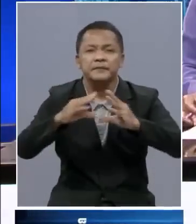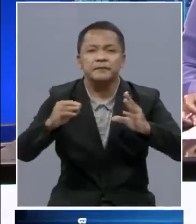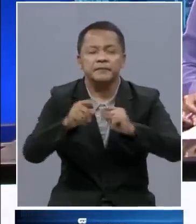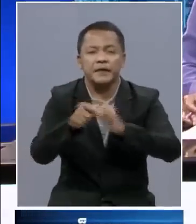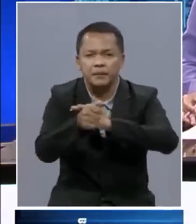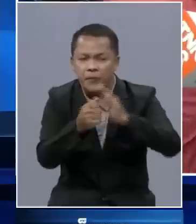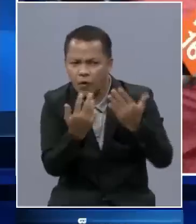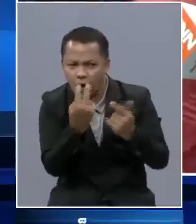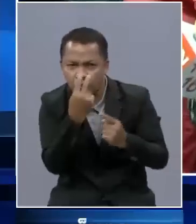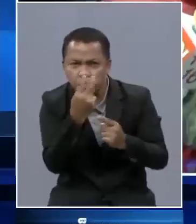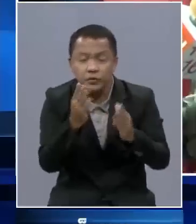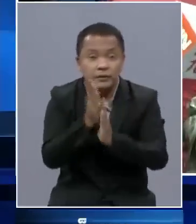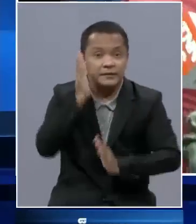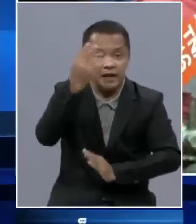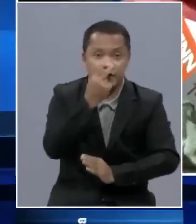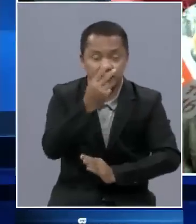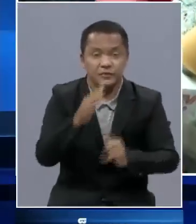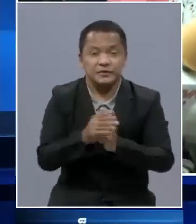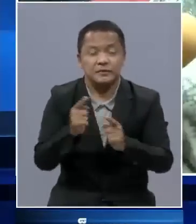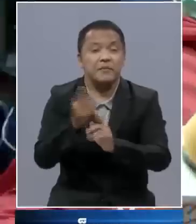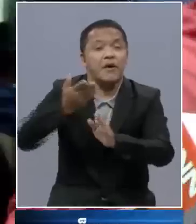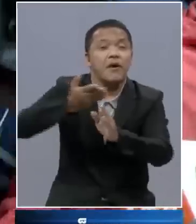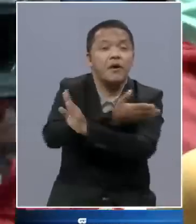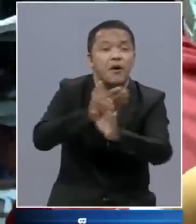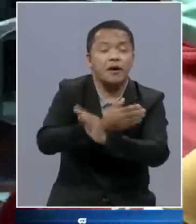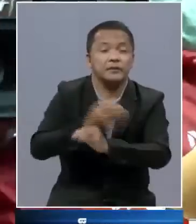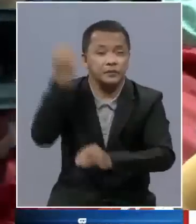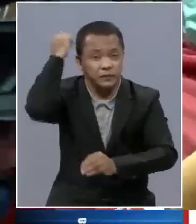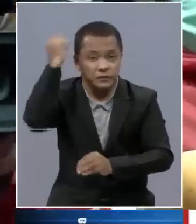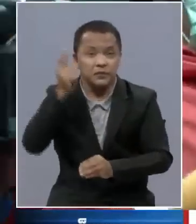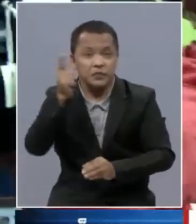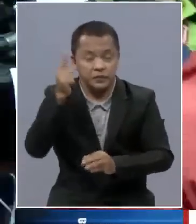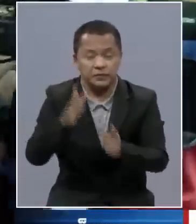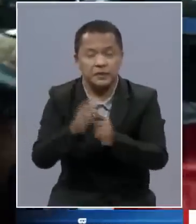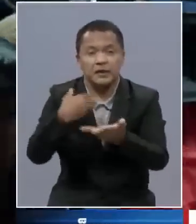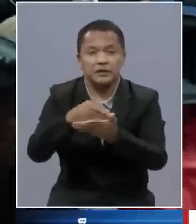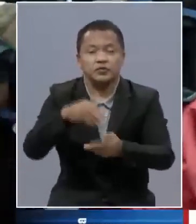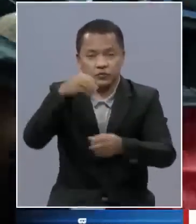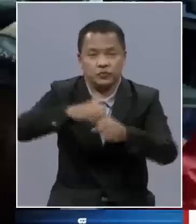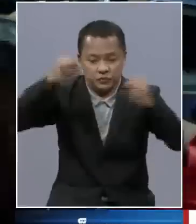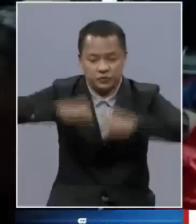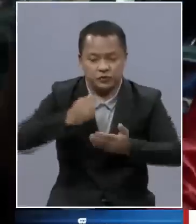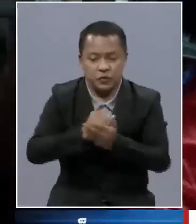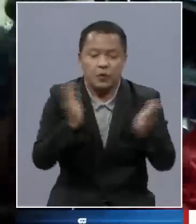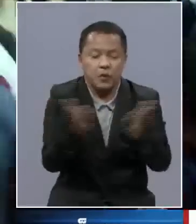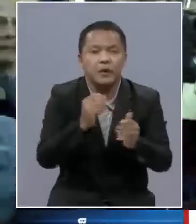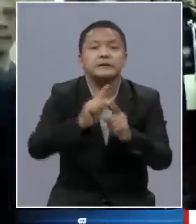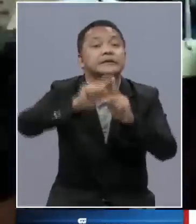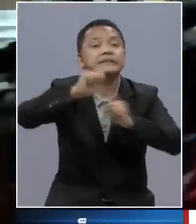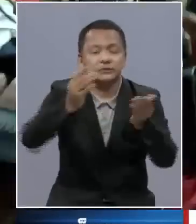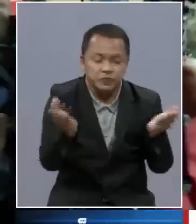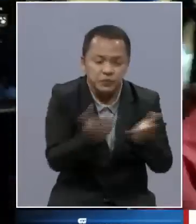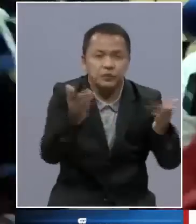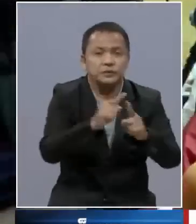มรอดูสถานการณ์หรือเปล่าเนี่ยนะคะก่อนหน้านี้แม้ว่าคุณอุ๊งอิ๊งแพทองธารชินวัตรเนี่ยจะยืนยันสนับสนุนพักที่ชนะอันดับหนึ่ง